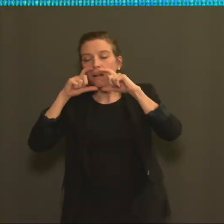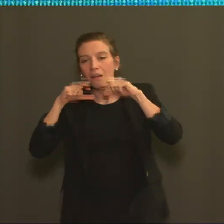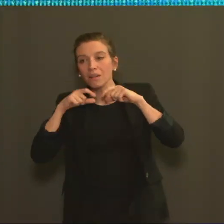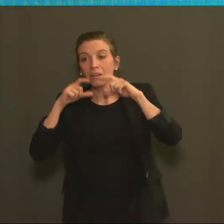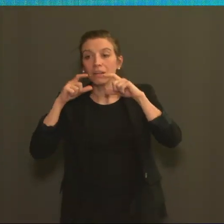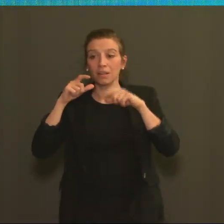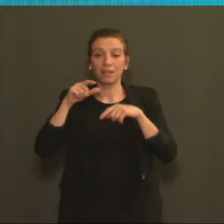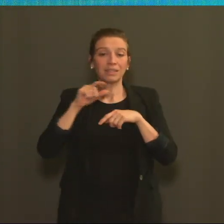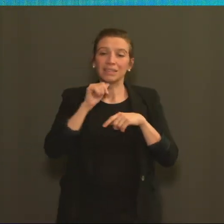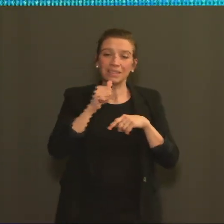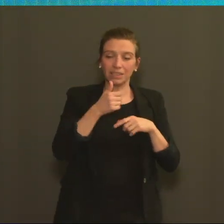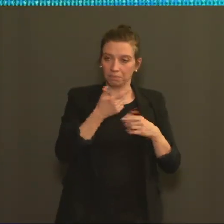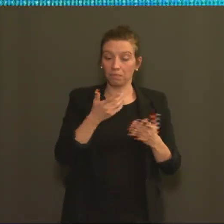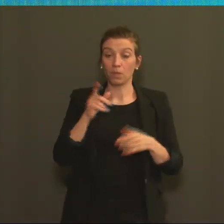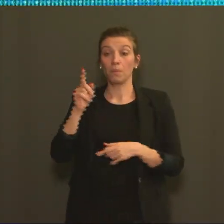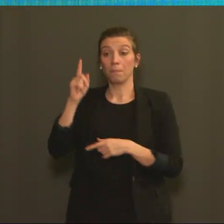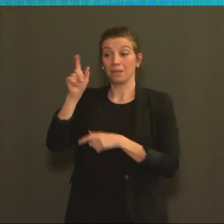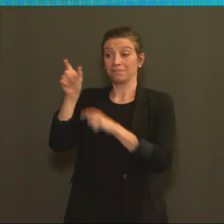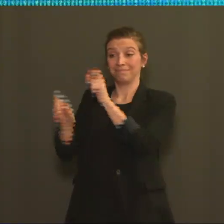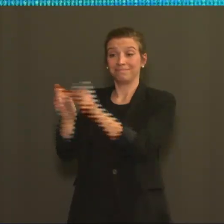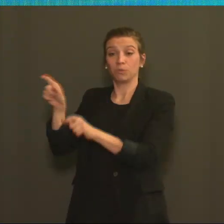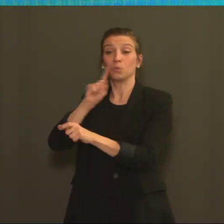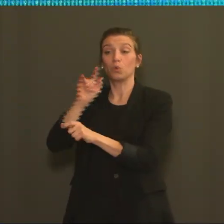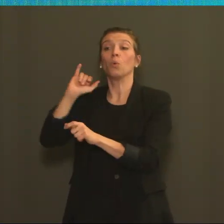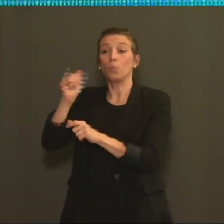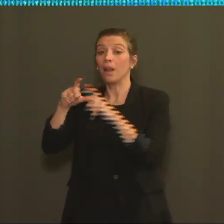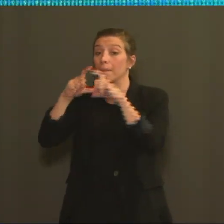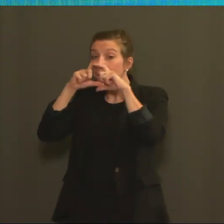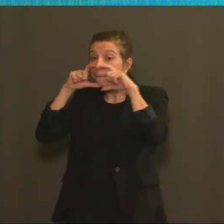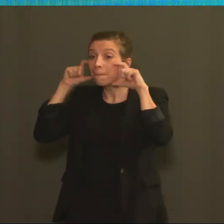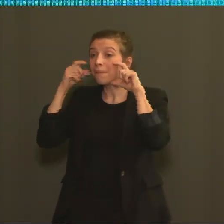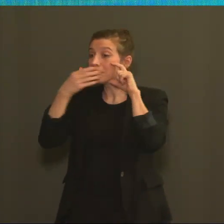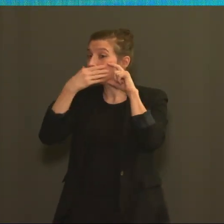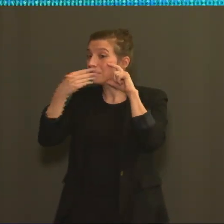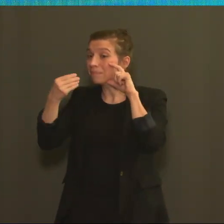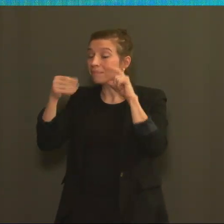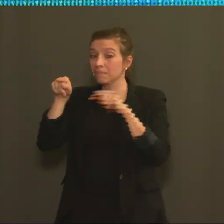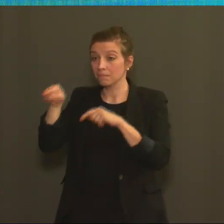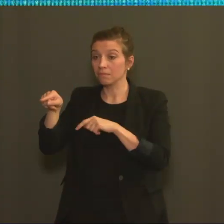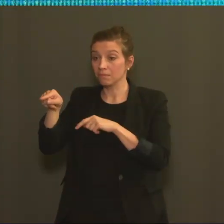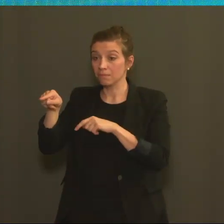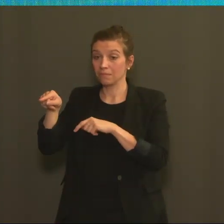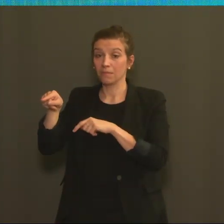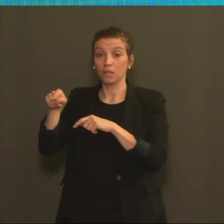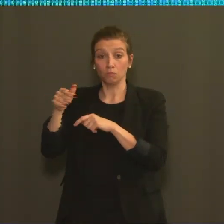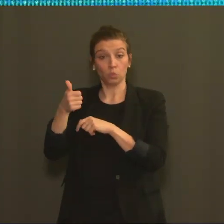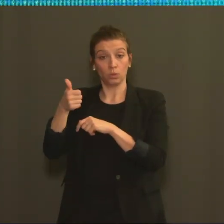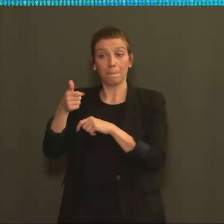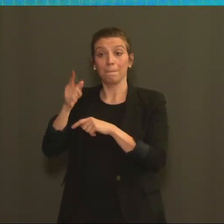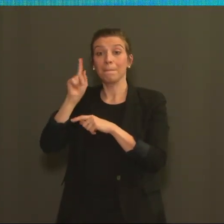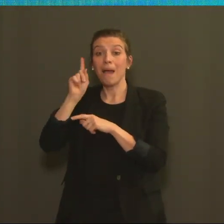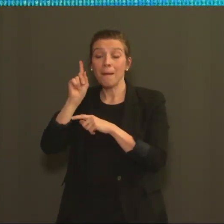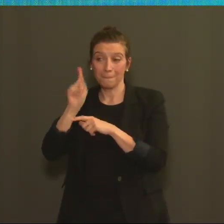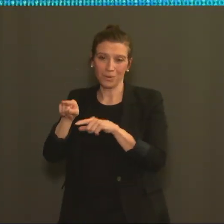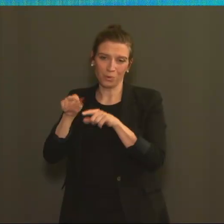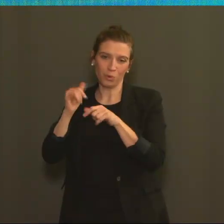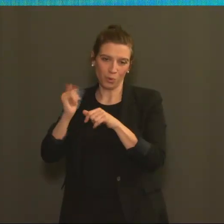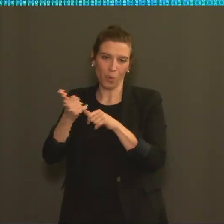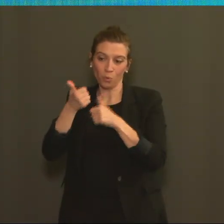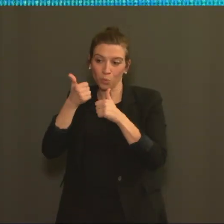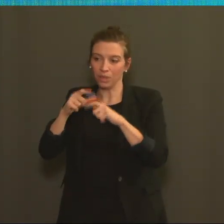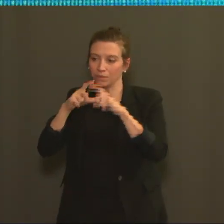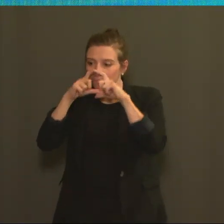enkel maar zien hebben een enkel maar goed kunnen werken als maar ze correct draagt en dat luistert eigenlijk nog een stukje nauwer dan met